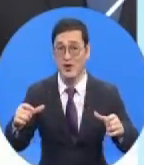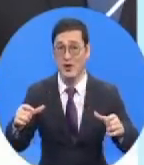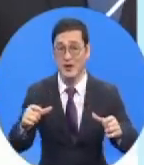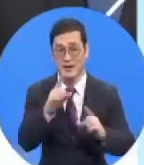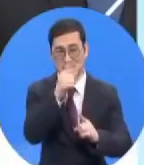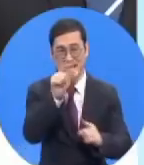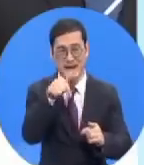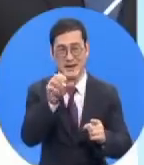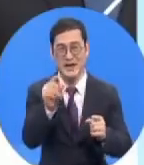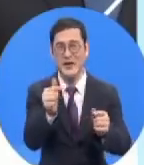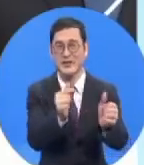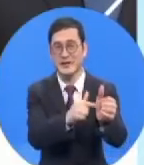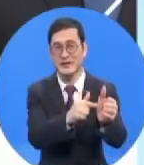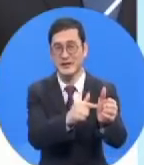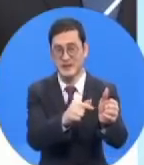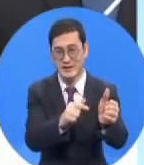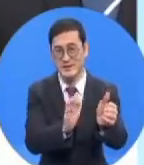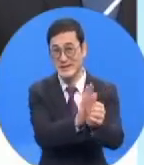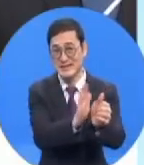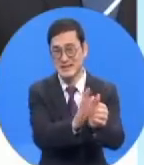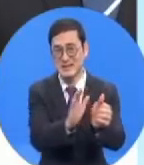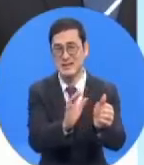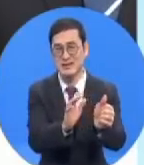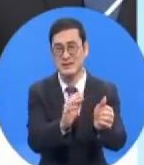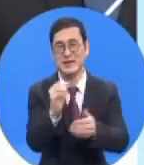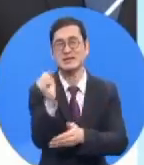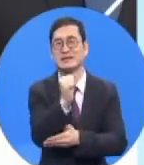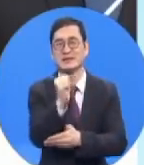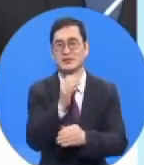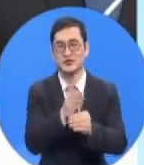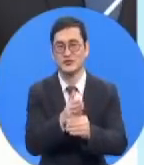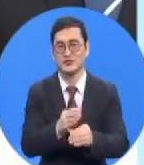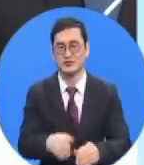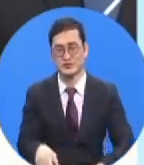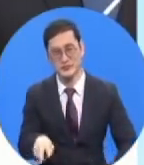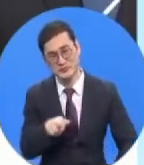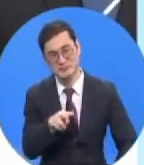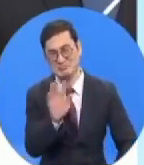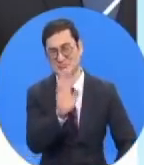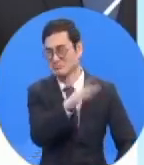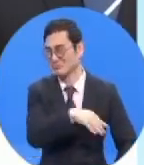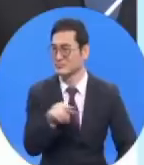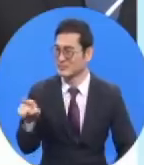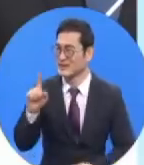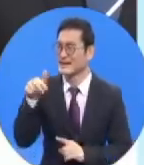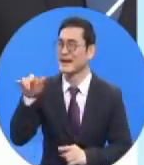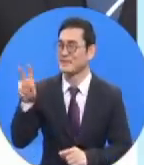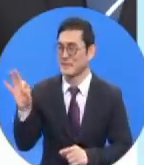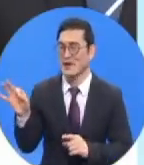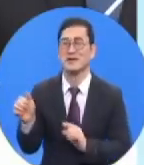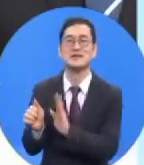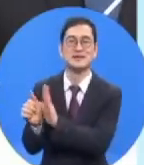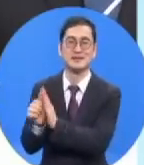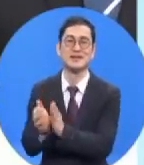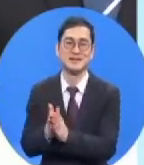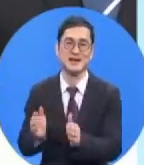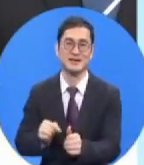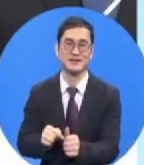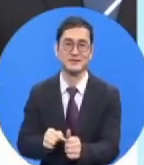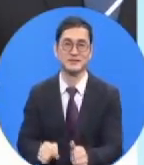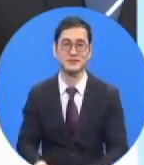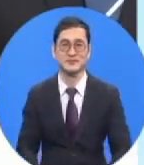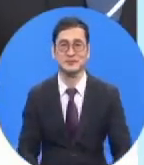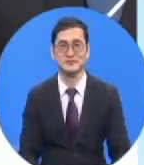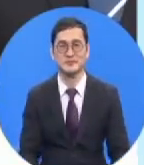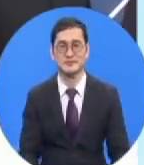면을 반영한 거라고 저는 봐요. 지역구 의원 같은 경우에 지역의 민심을 일정 부분 살필 수밖에 없거든요. 네. 그리고 이제 친문 진영에 던지는 메시지도 저는 있다고